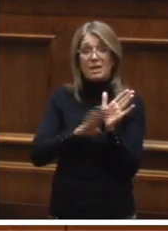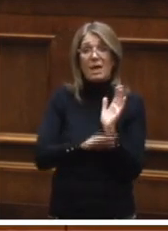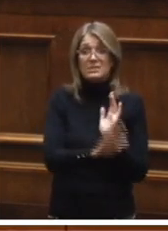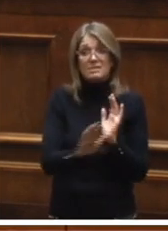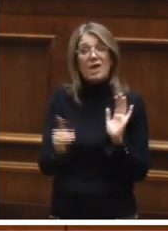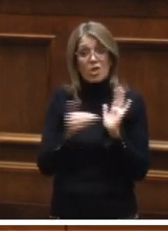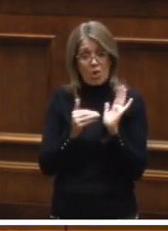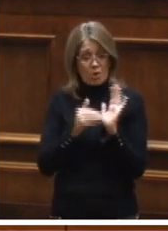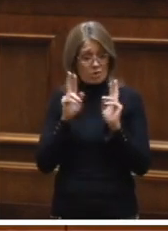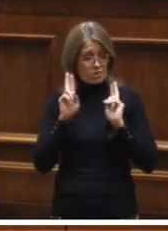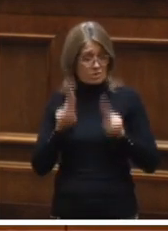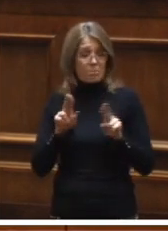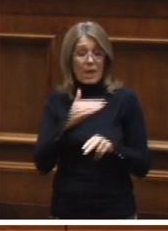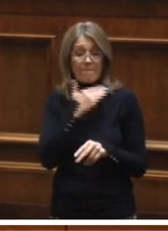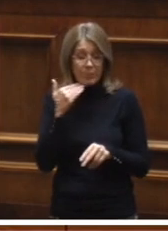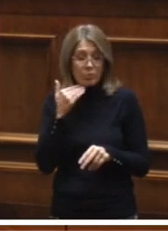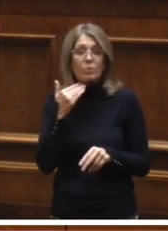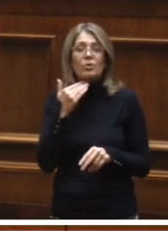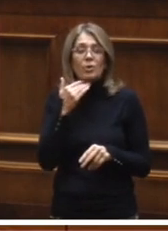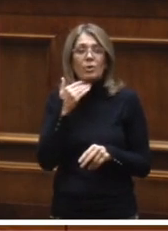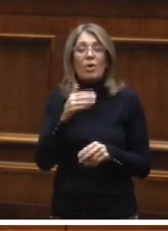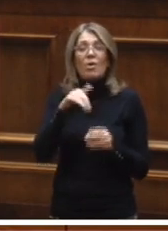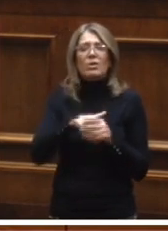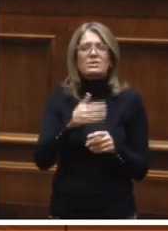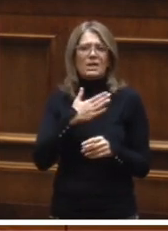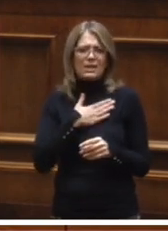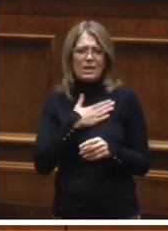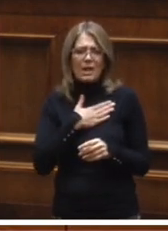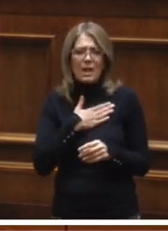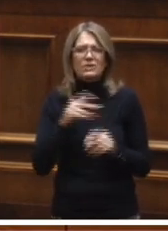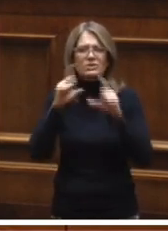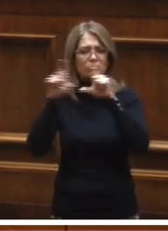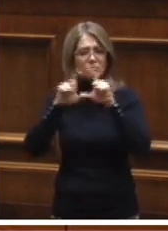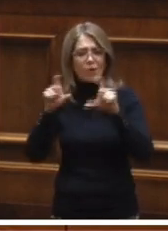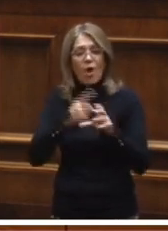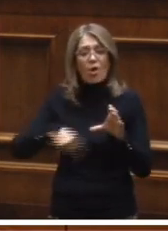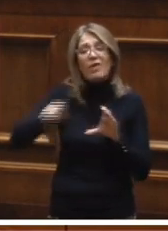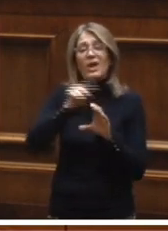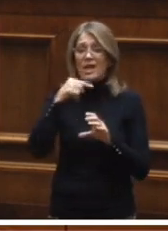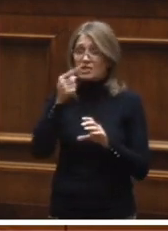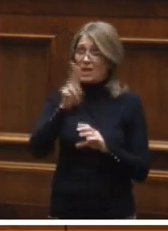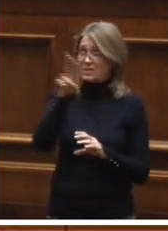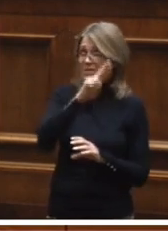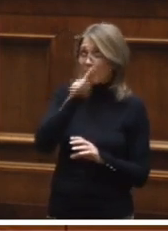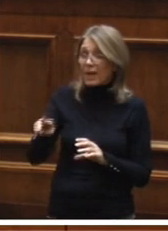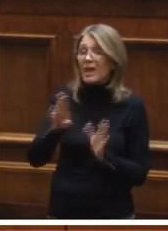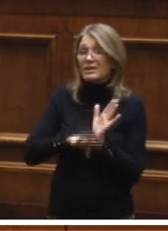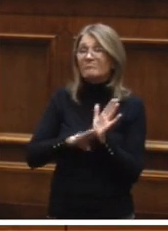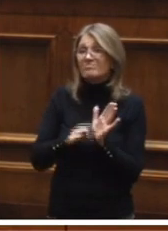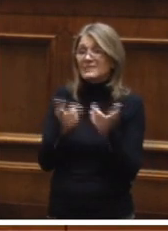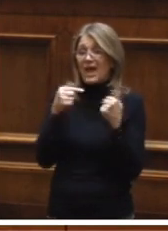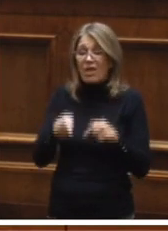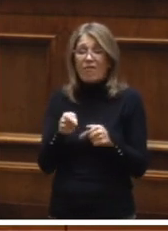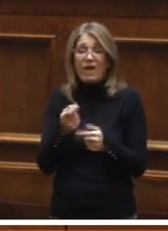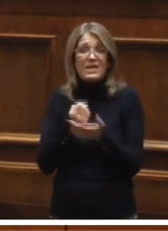uvijek prisutna, uprkos tome što je naš pravni i institucionalni okvir zabranjuju. Nažalost i ovaj